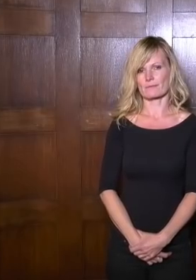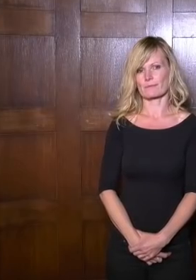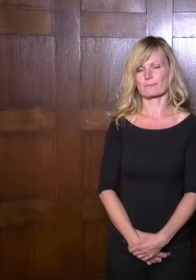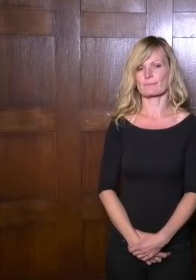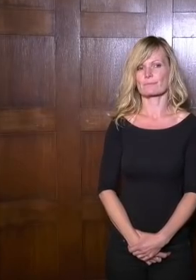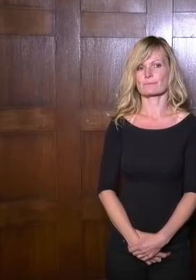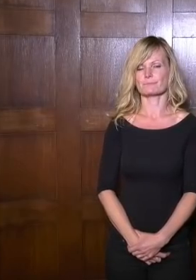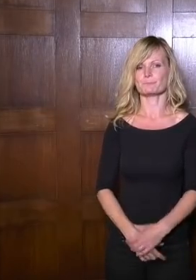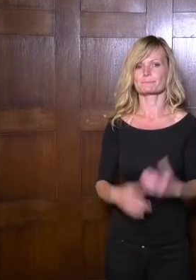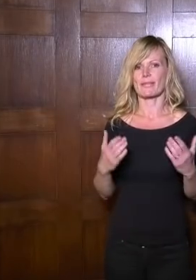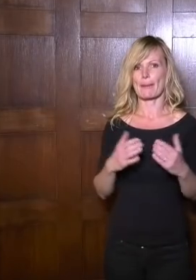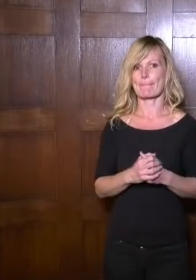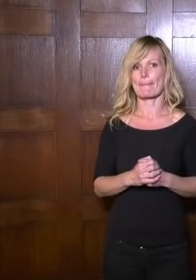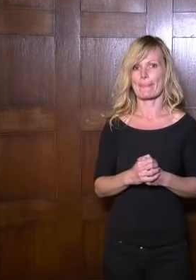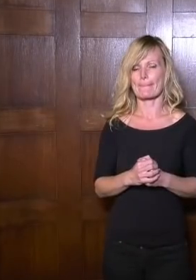Ja,